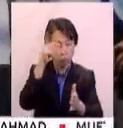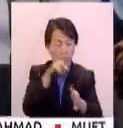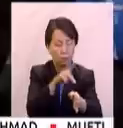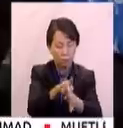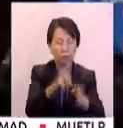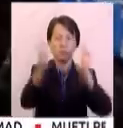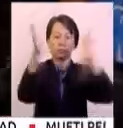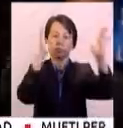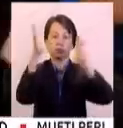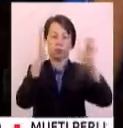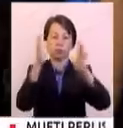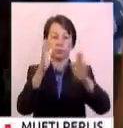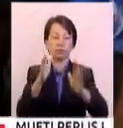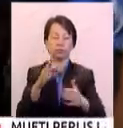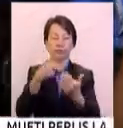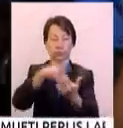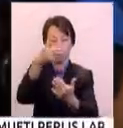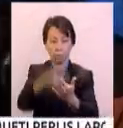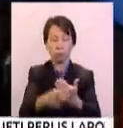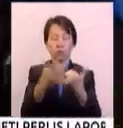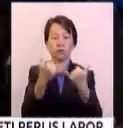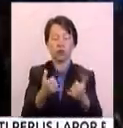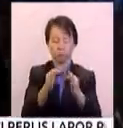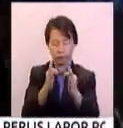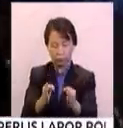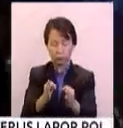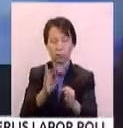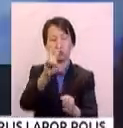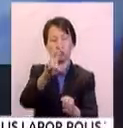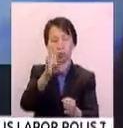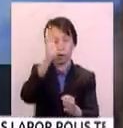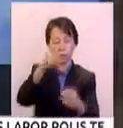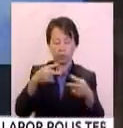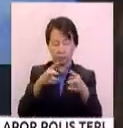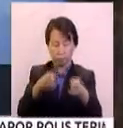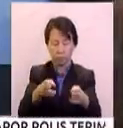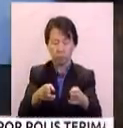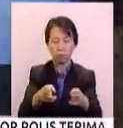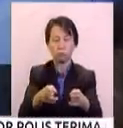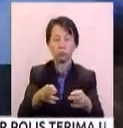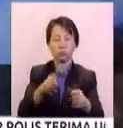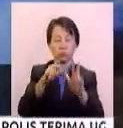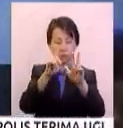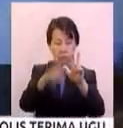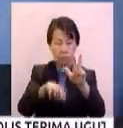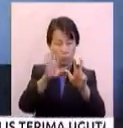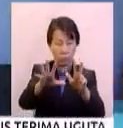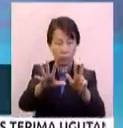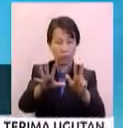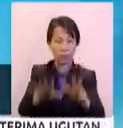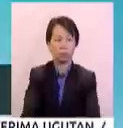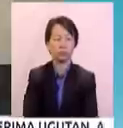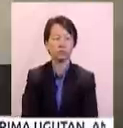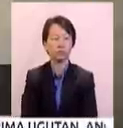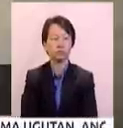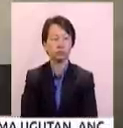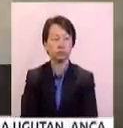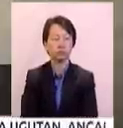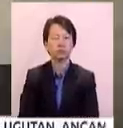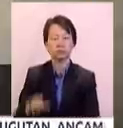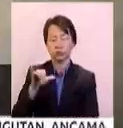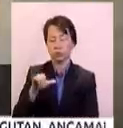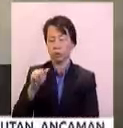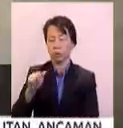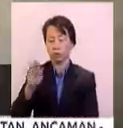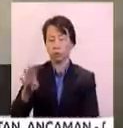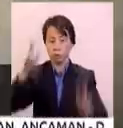di Malaysia. Program yang kini memasuki fasa kedua itu akan dilancar secara rasmi 3 Mei ini. Yang Amat Berhormat Perdana